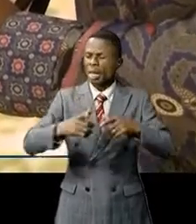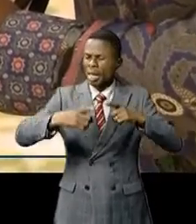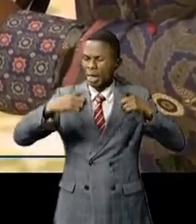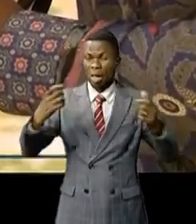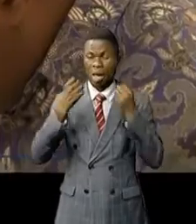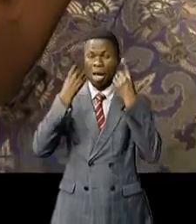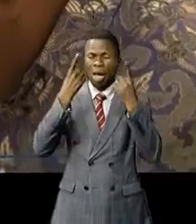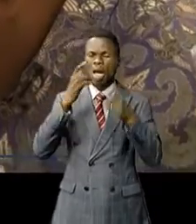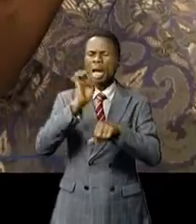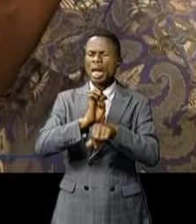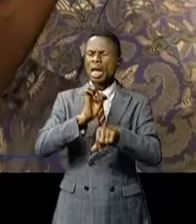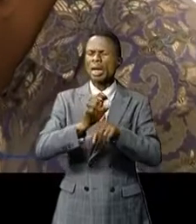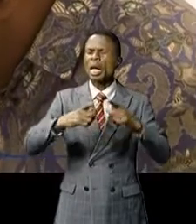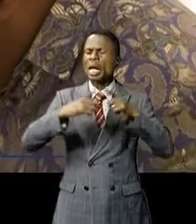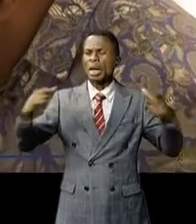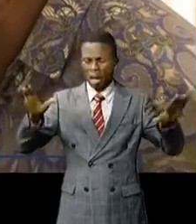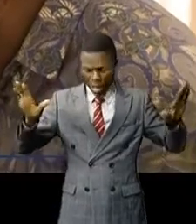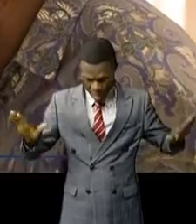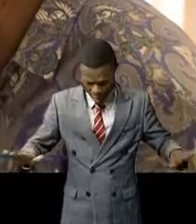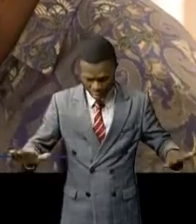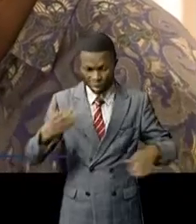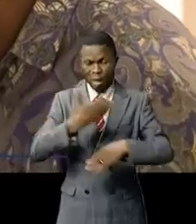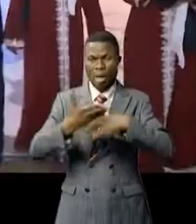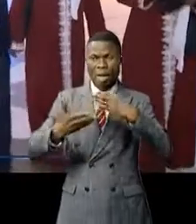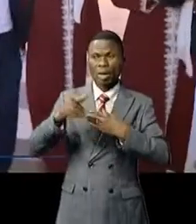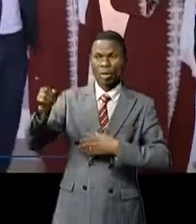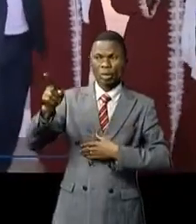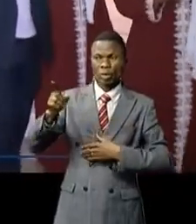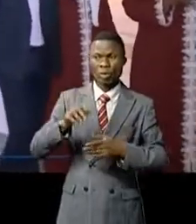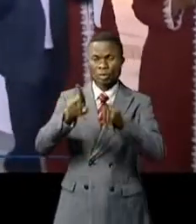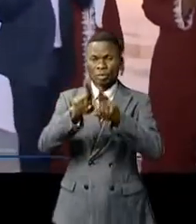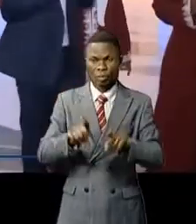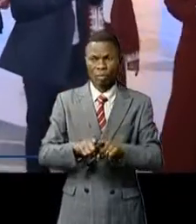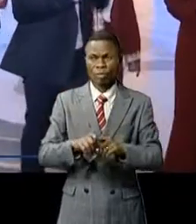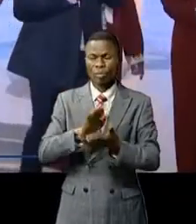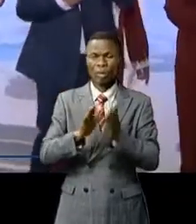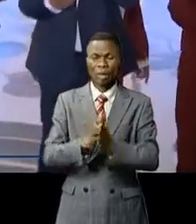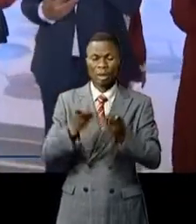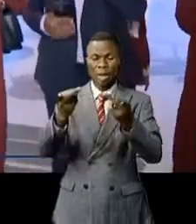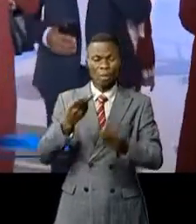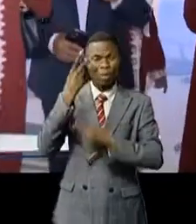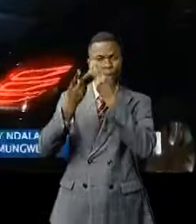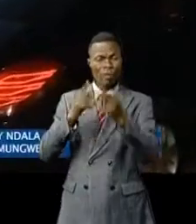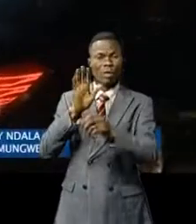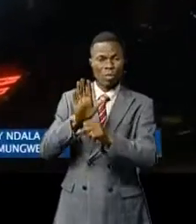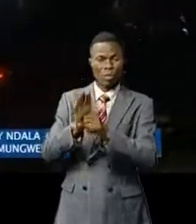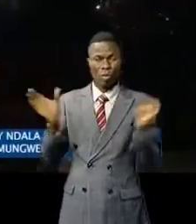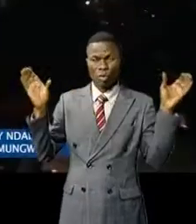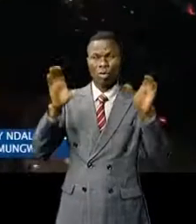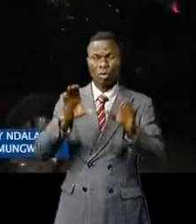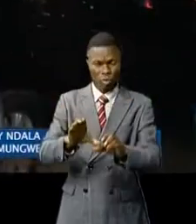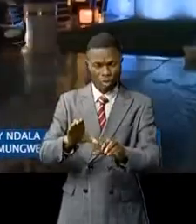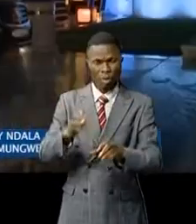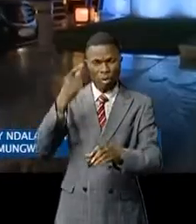impressionné par cette œuvre grandiose érigée à la gloire d'Allah, qui est aussi devenue un site touristique incontournable pour les visiteurs